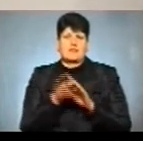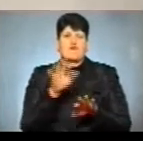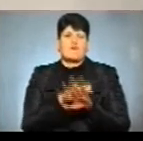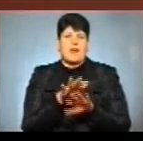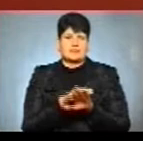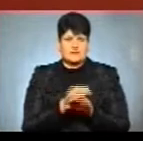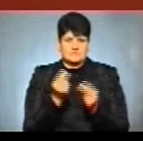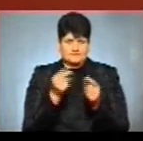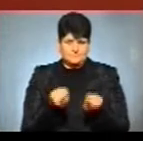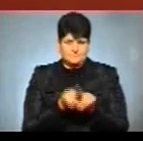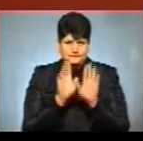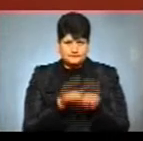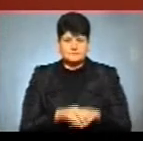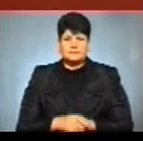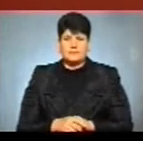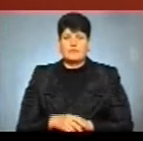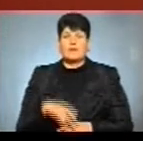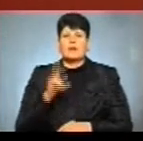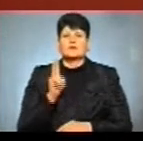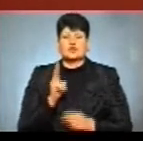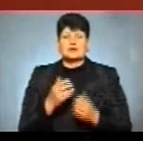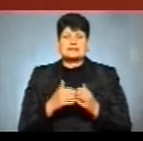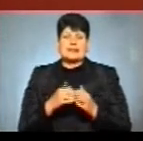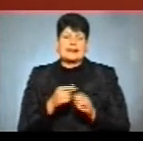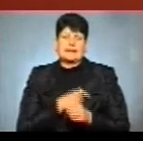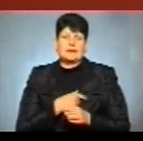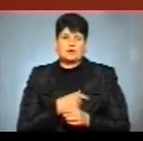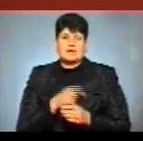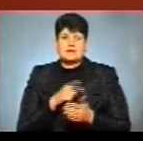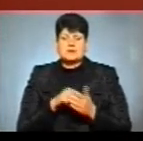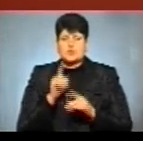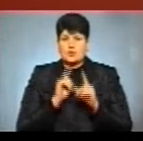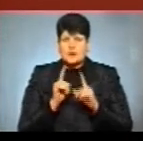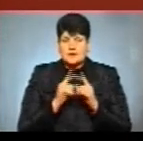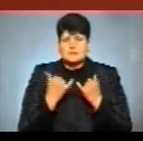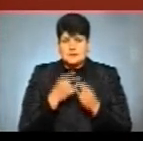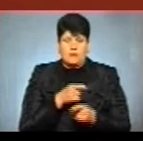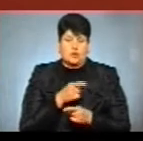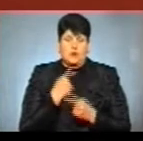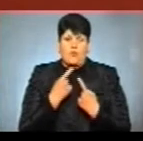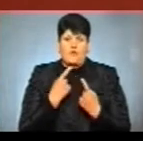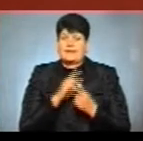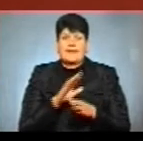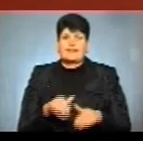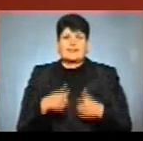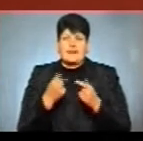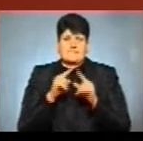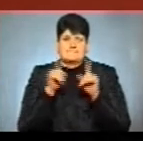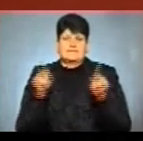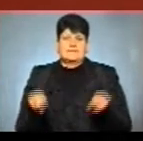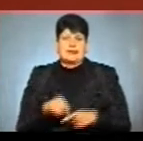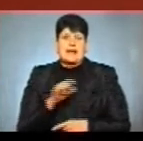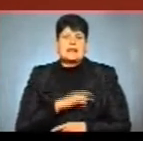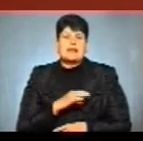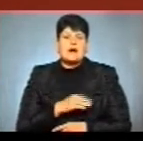банках. Ну, власне, хто серед депутатів Тернопільської міської ради, оскільки ми зараз про них говоримо, не подав декларацію, або